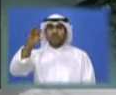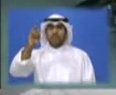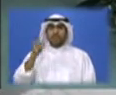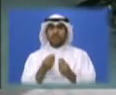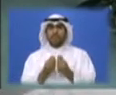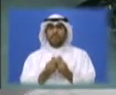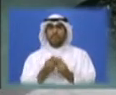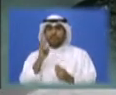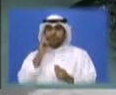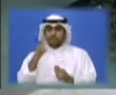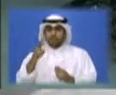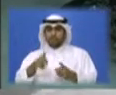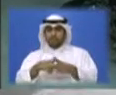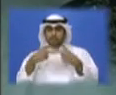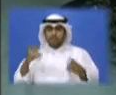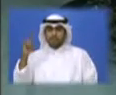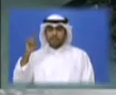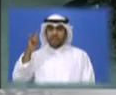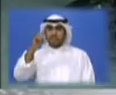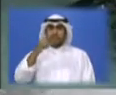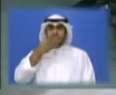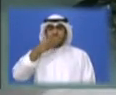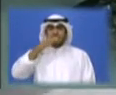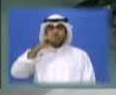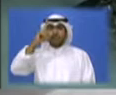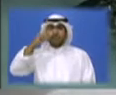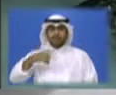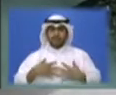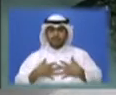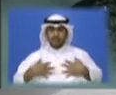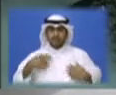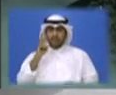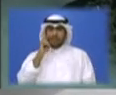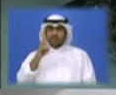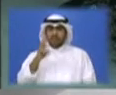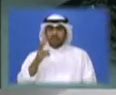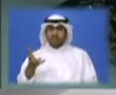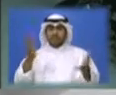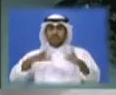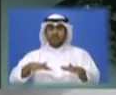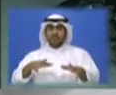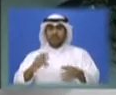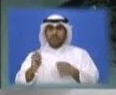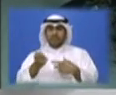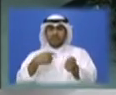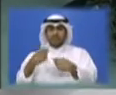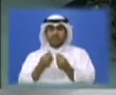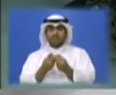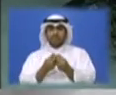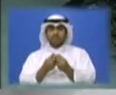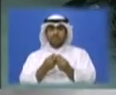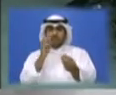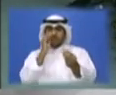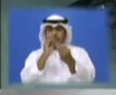على هذه الرحلة اللي جدا موفقة على الصعيد الحقيقة الاقتصادي،